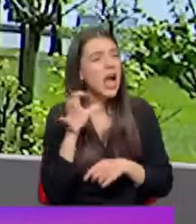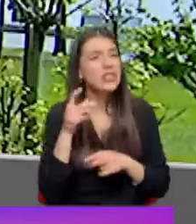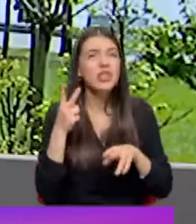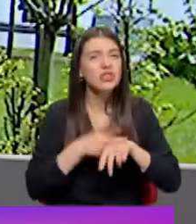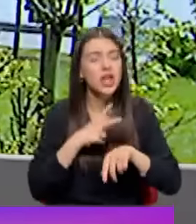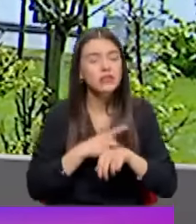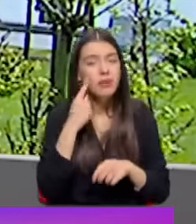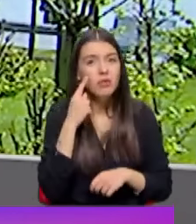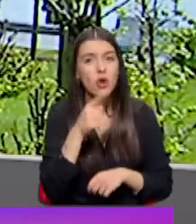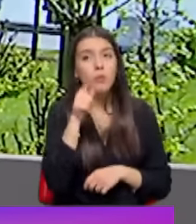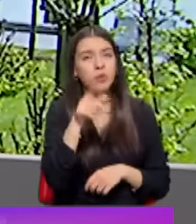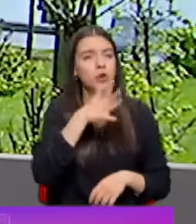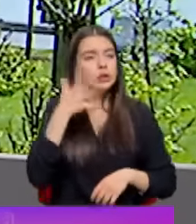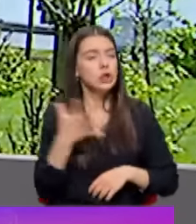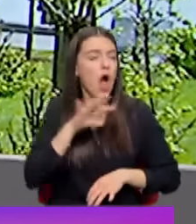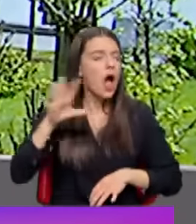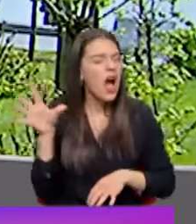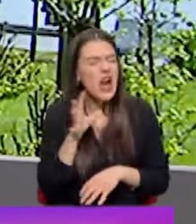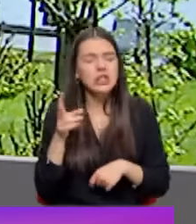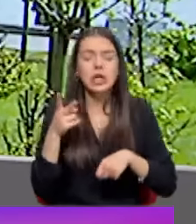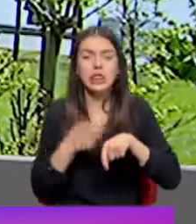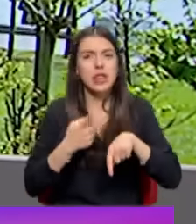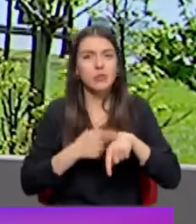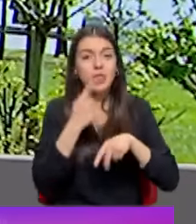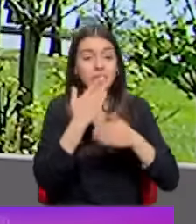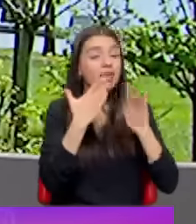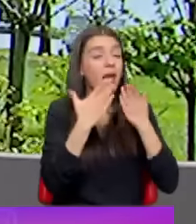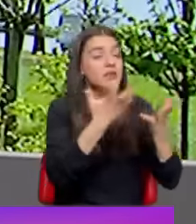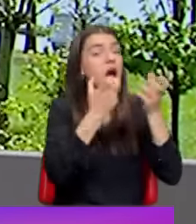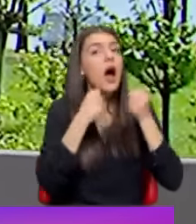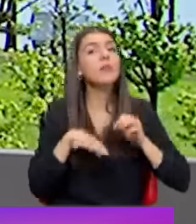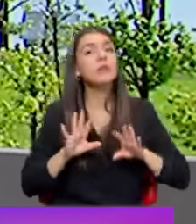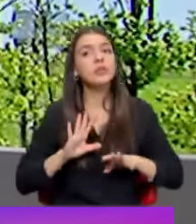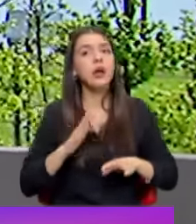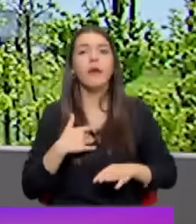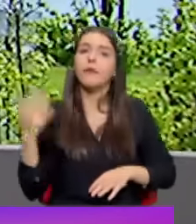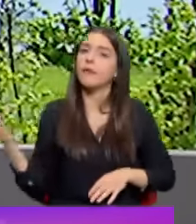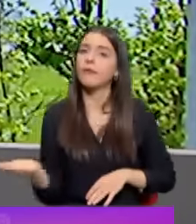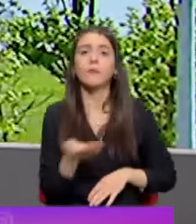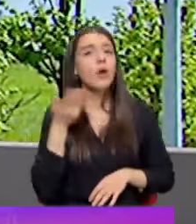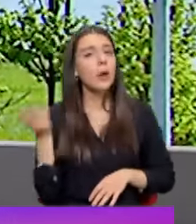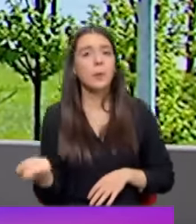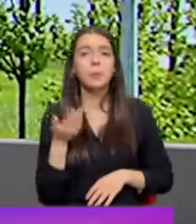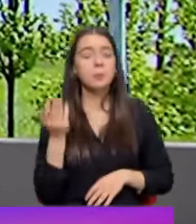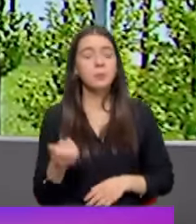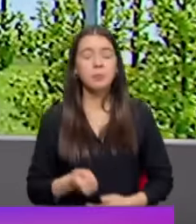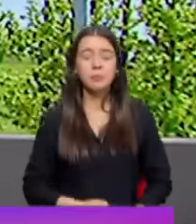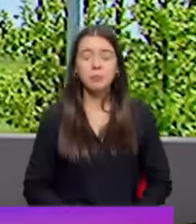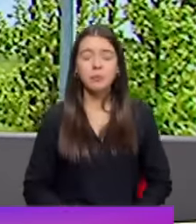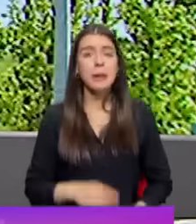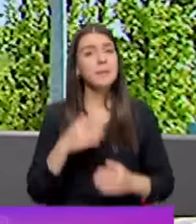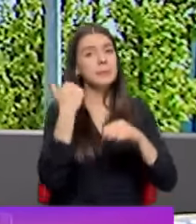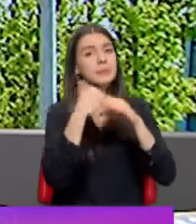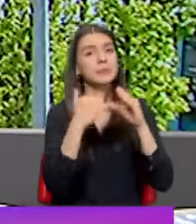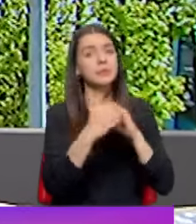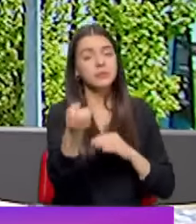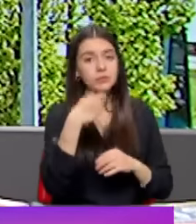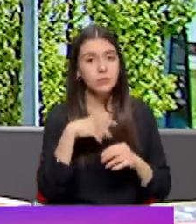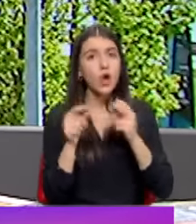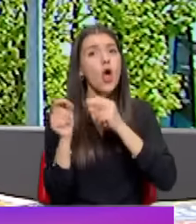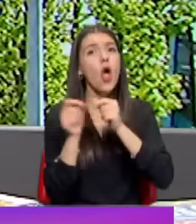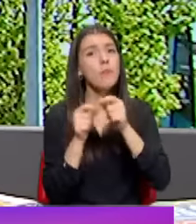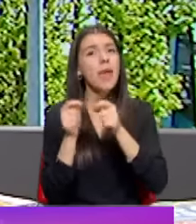bu kadar acı, böylesine acı bir tecrübeden ders çıkarılmayacaksa vay halimize. Mesajlar geliyor. Ömer Faruk